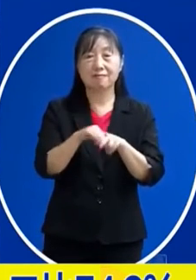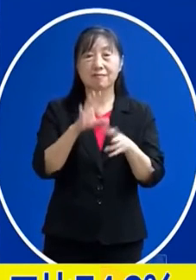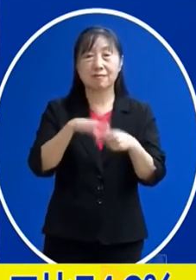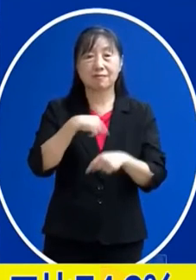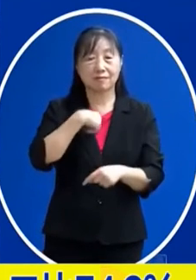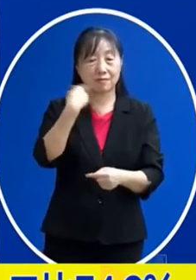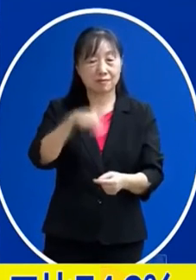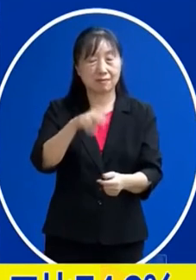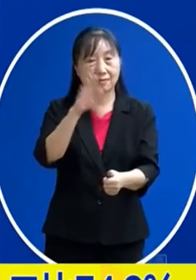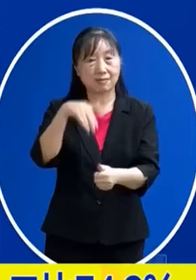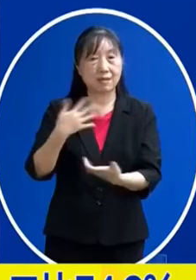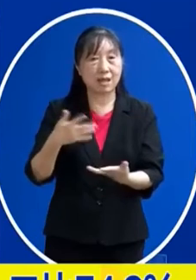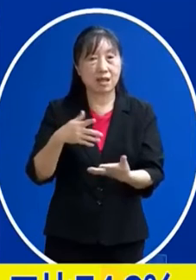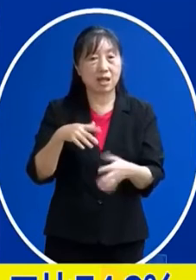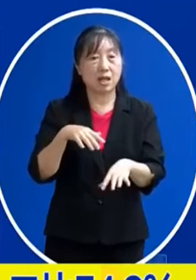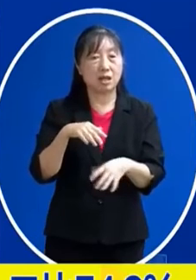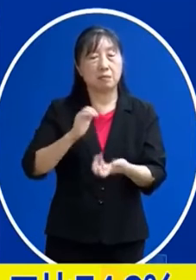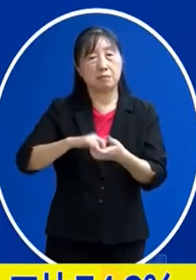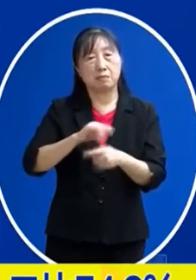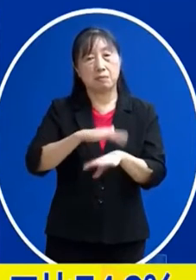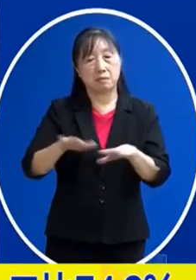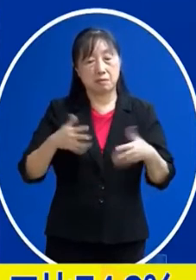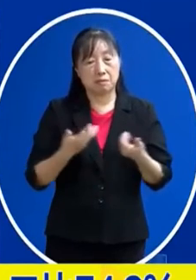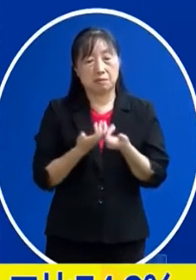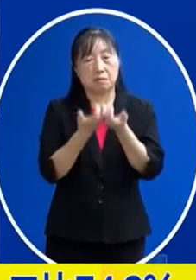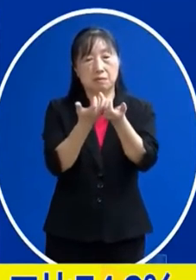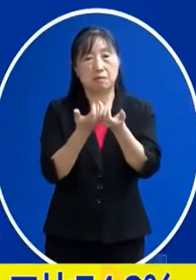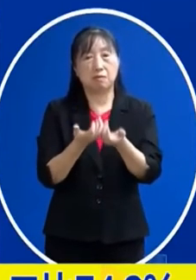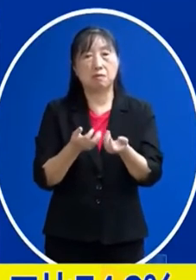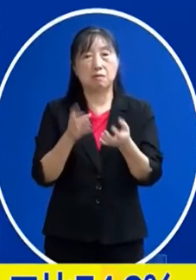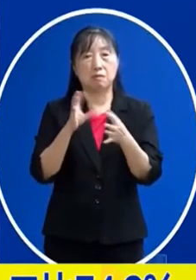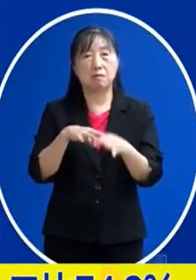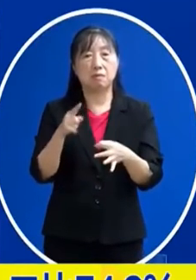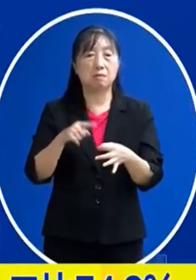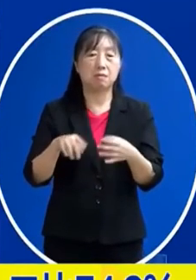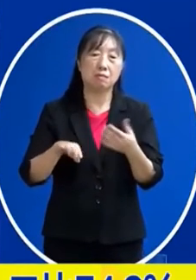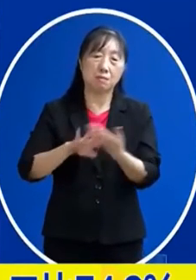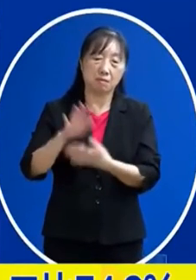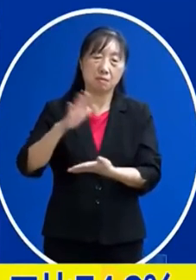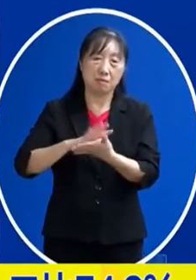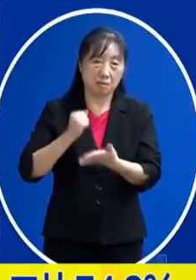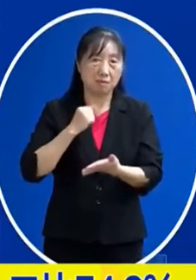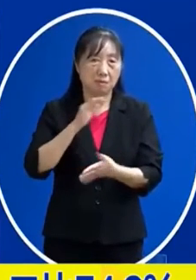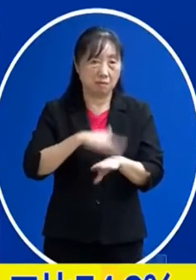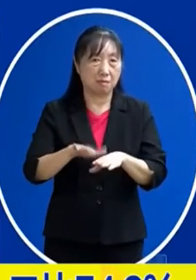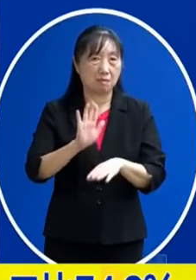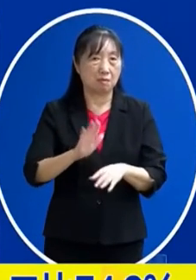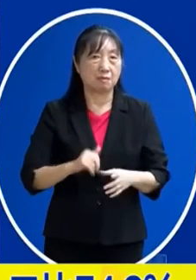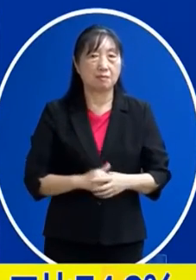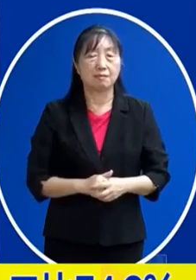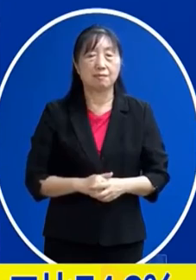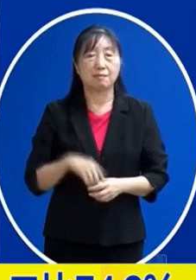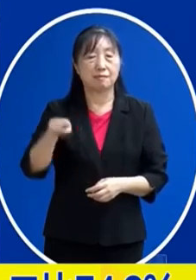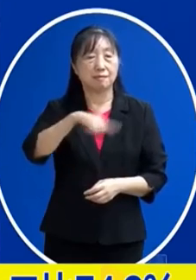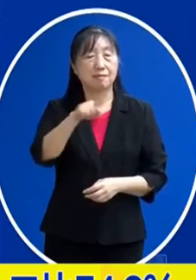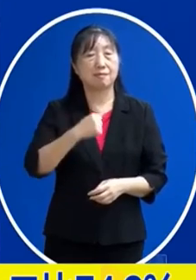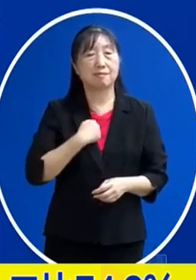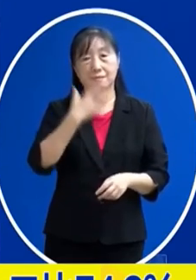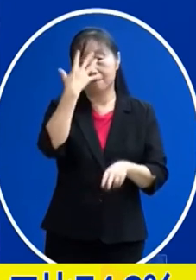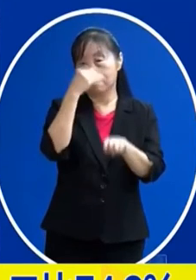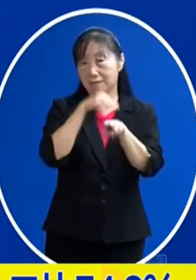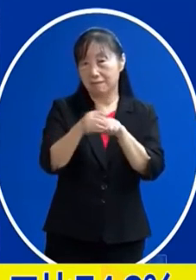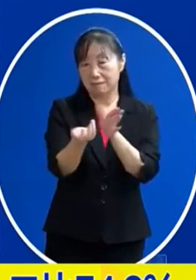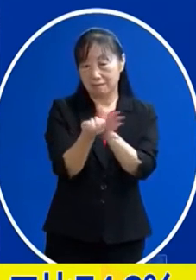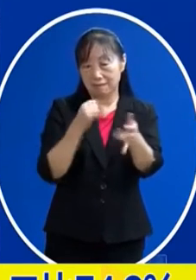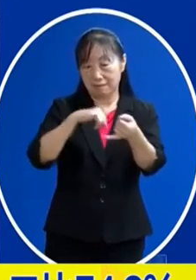月台上面旅客的拥挤，这样反而对于防疫会形成另一种压力。那另外是说，因为这个大家知道高铁有一个